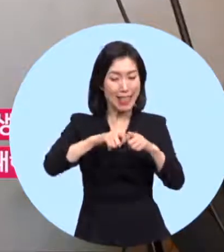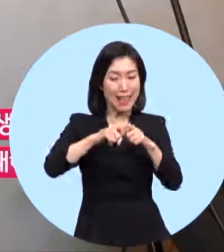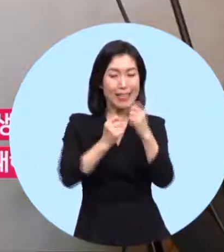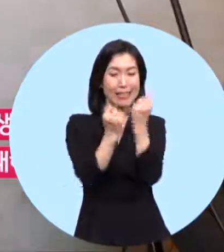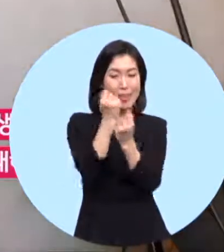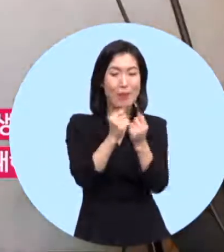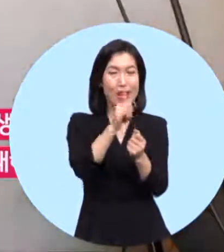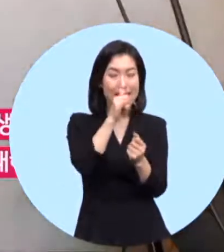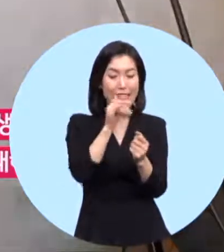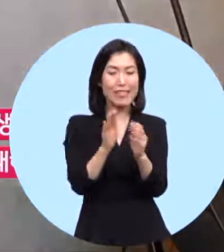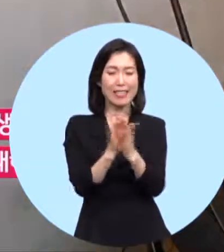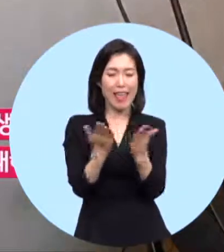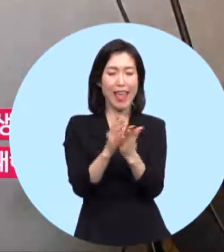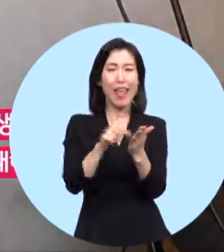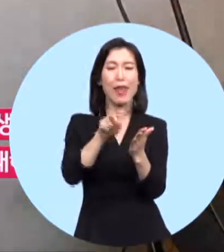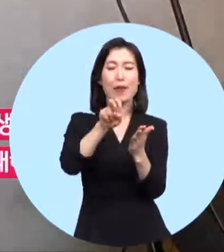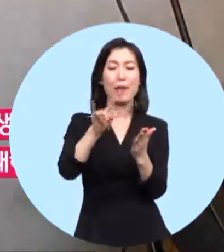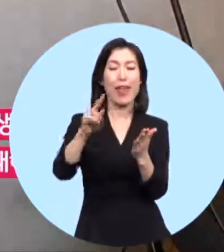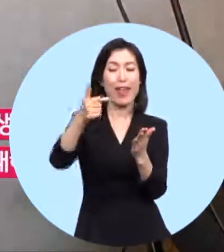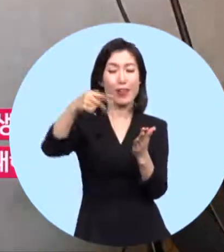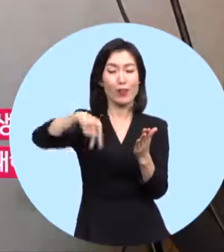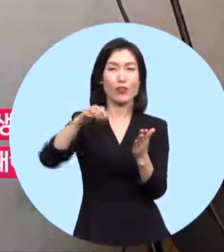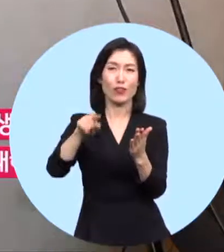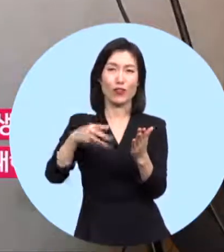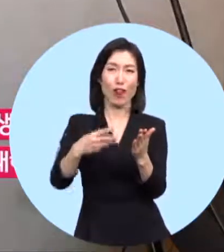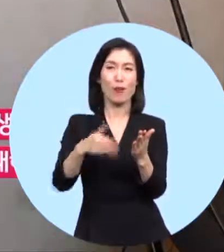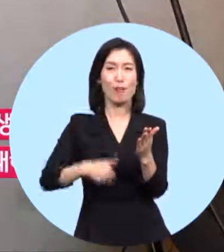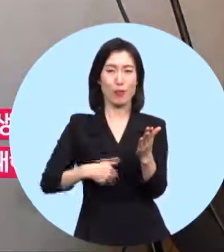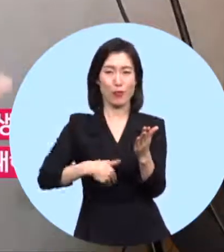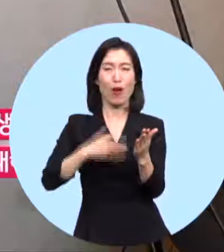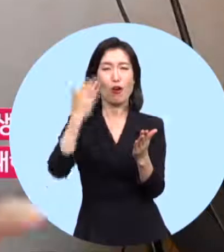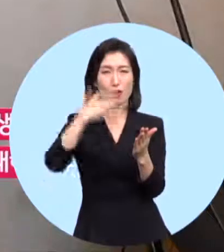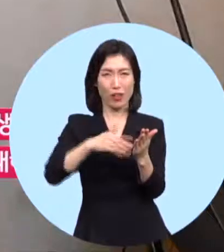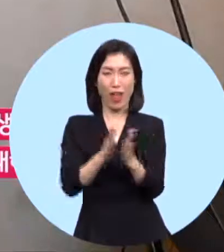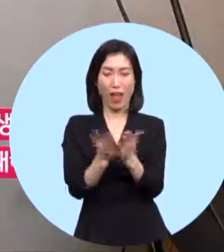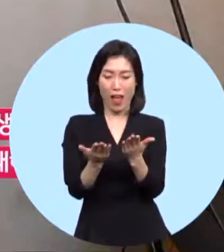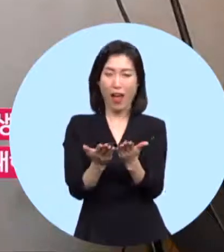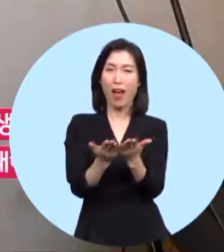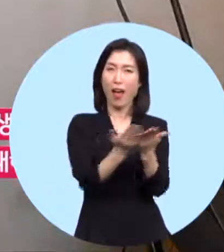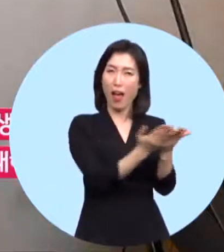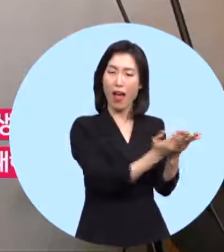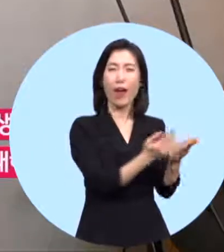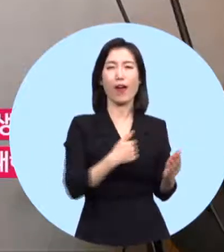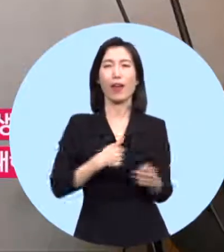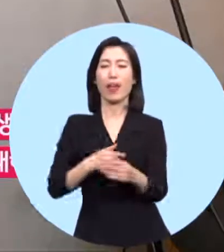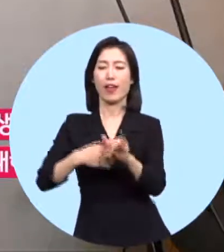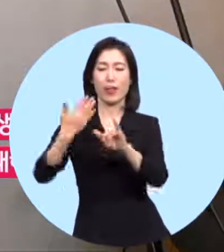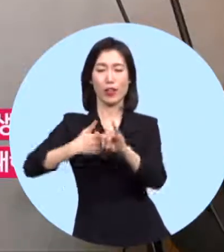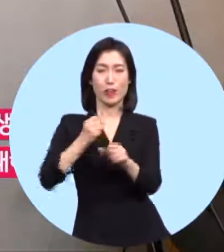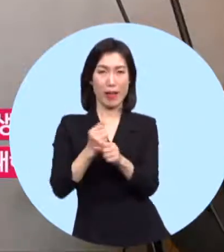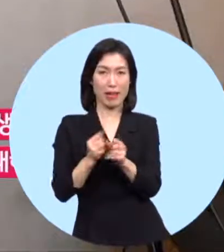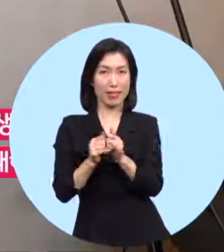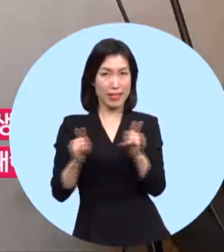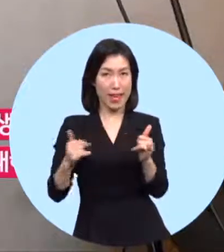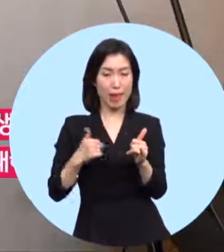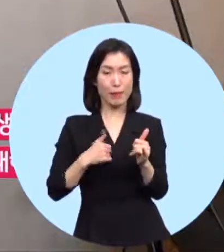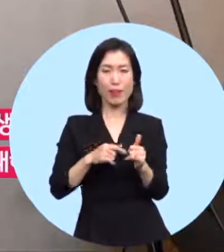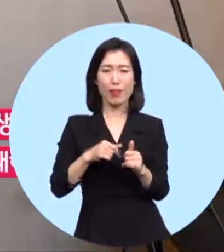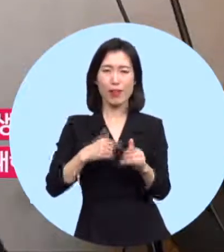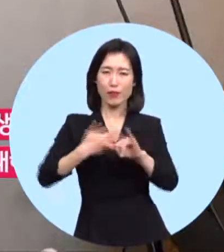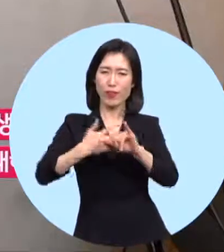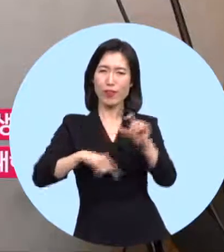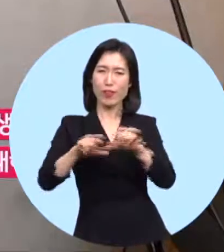설명해 줄 수 있는 매뉴얼이 필요하고 저희 같은 사람은 양질의 컨텐츠를 제공을 할 때 쉽게 진입을